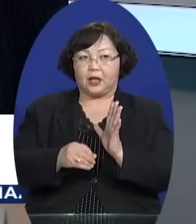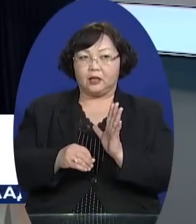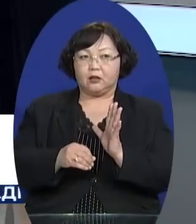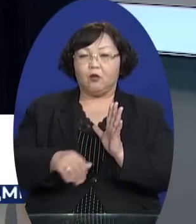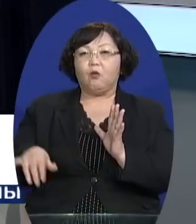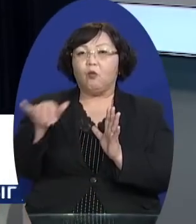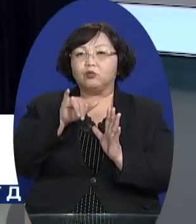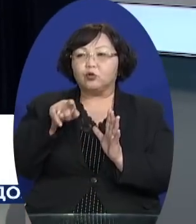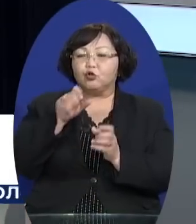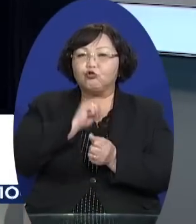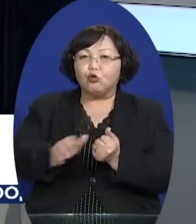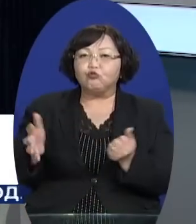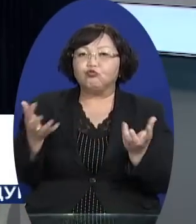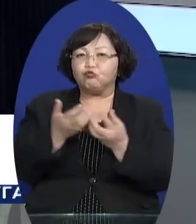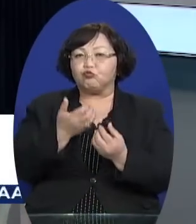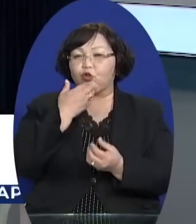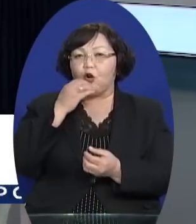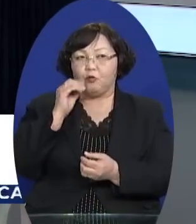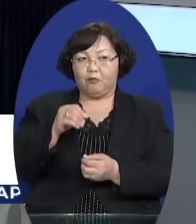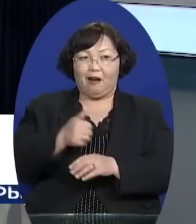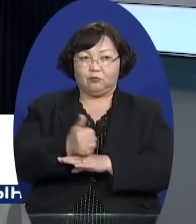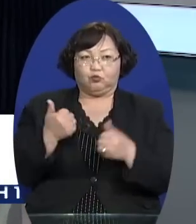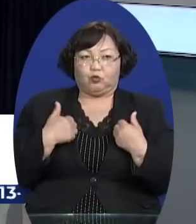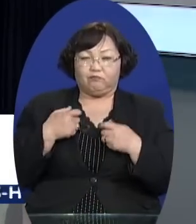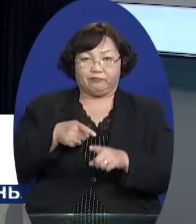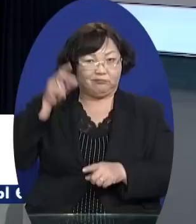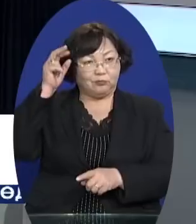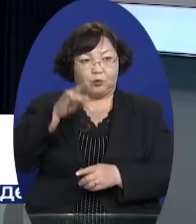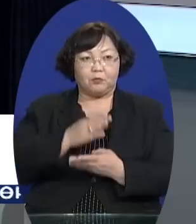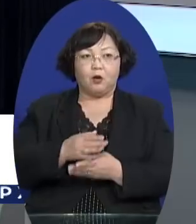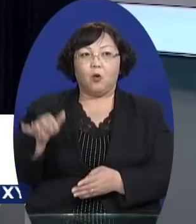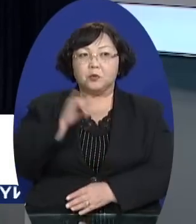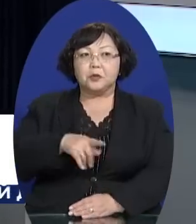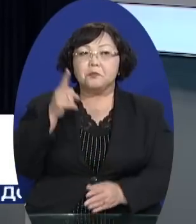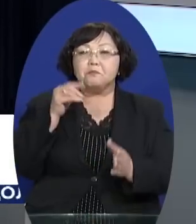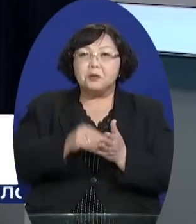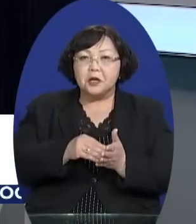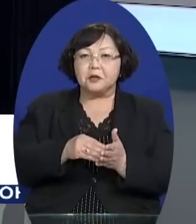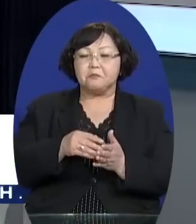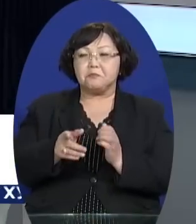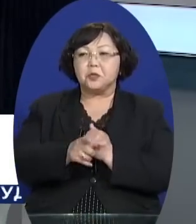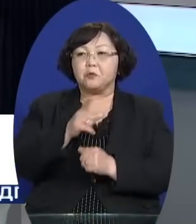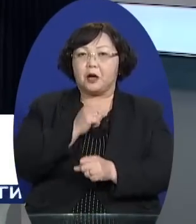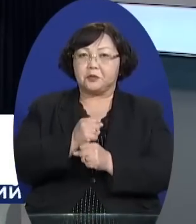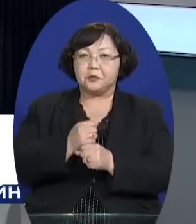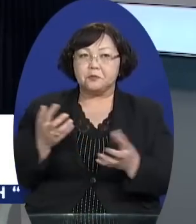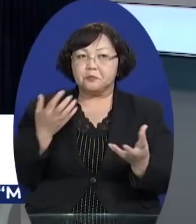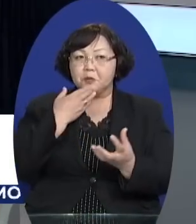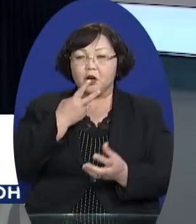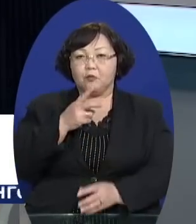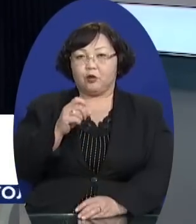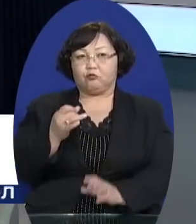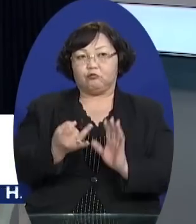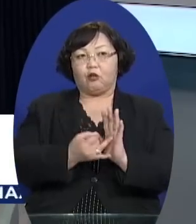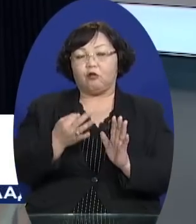төгсөж байна гэсэн статистик тав мэдээлэл бий. За улсын хэмжээнд одоогийн байдлаар 1000 орчим л одоо мэрэгжилтэн ажиллаж байна. За 2007 оноос за